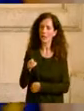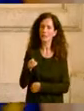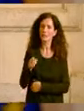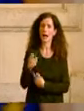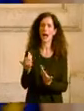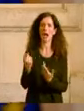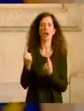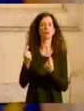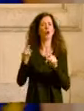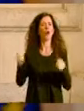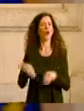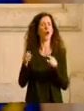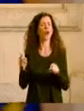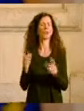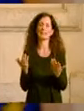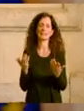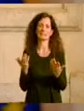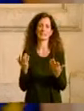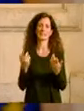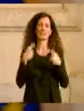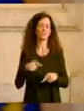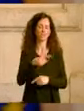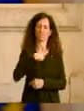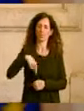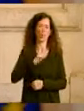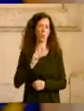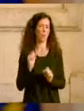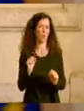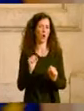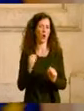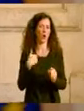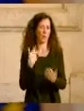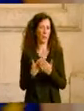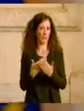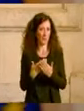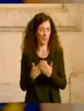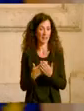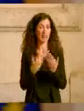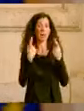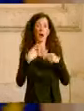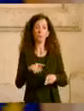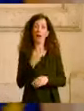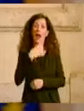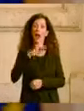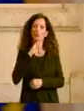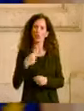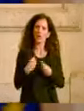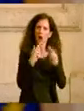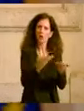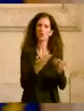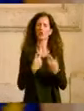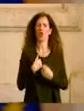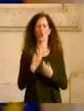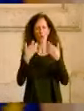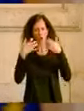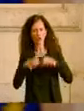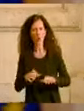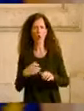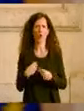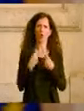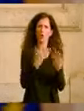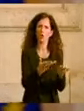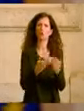quelle, diciamo, richieste, quelle agevolazioni, quegli sconti, addirittura abolizioni